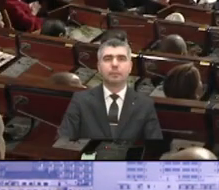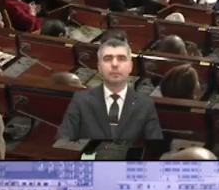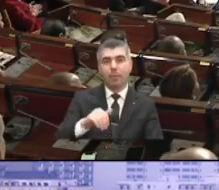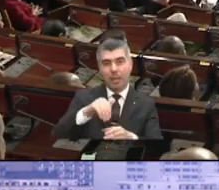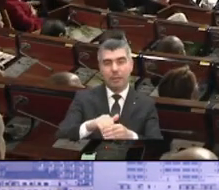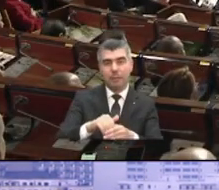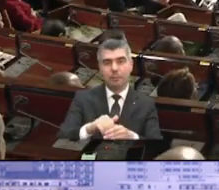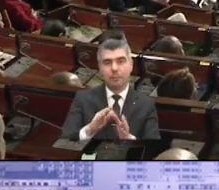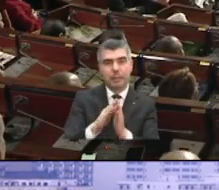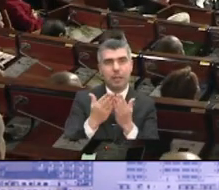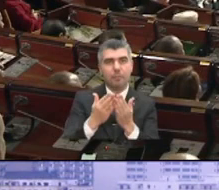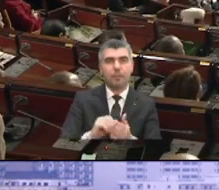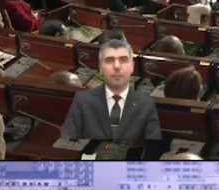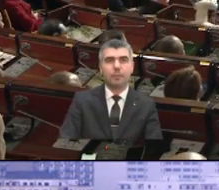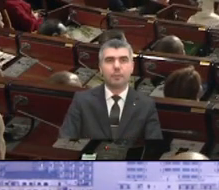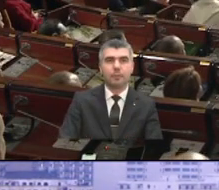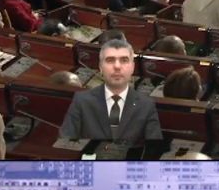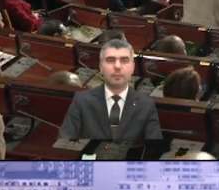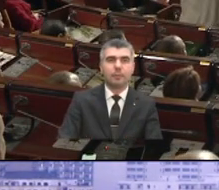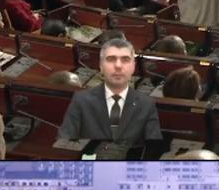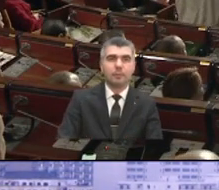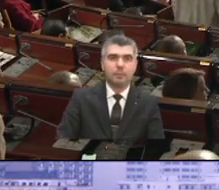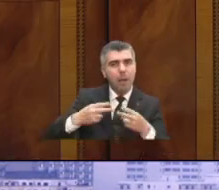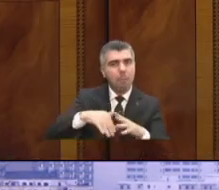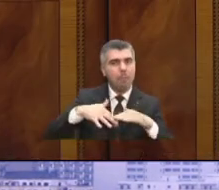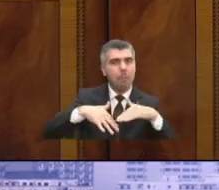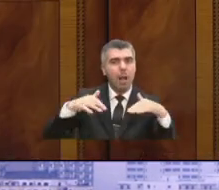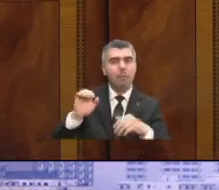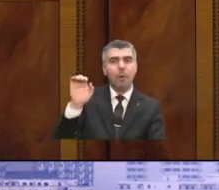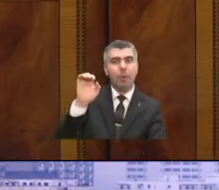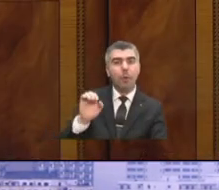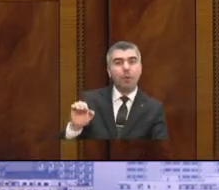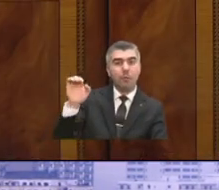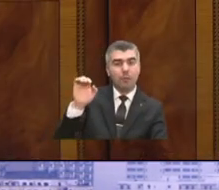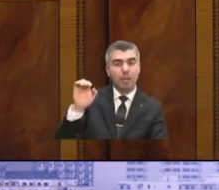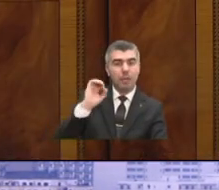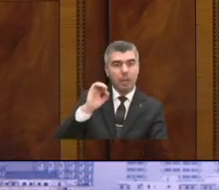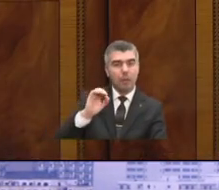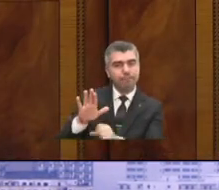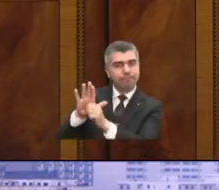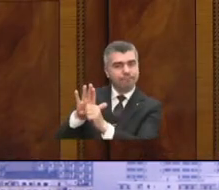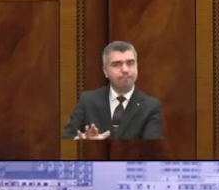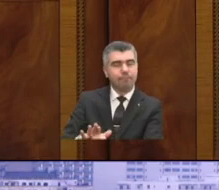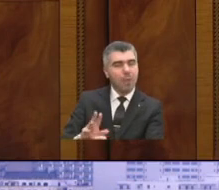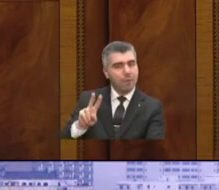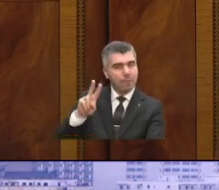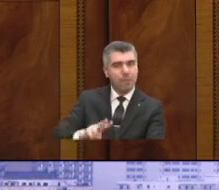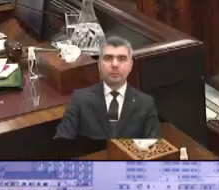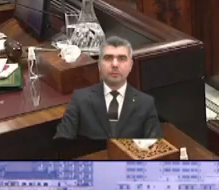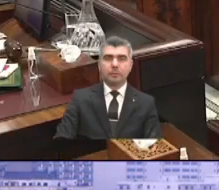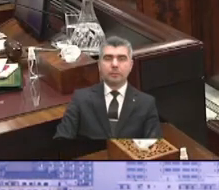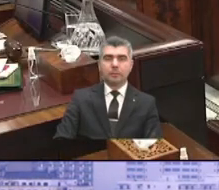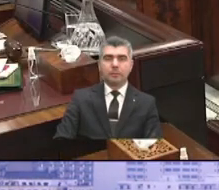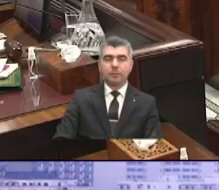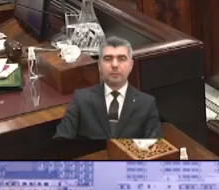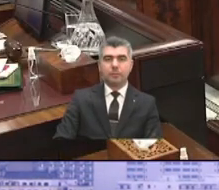الديمقراطيه في حياه اي دوله ويمكن هو الاجتماع الذي يتطلع اليه يعني كل المواطنين المغاربه وكل